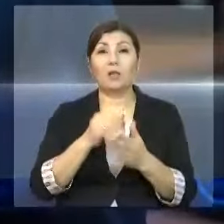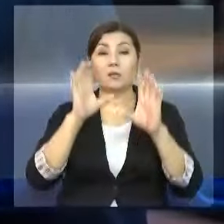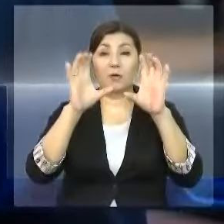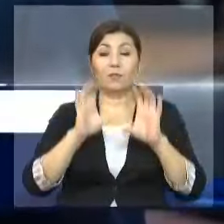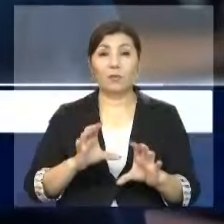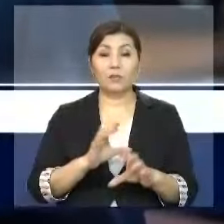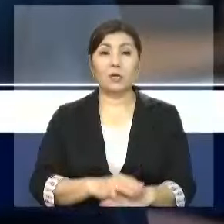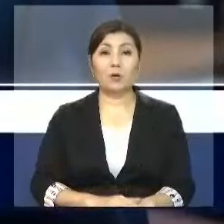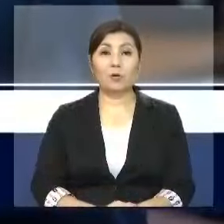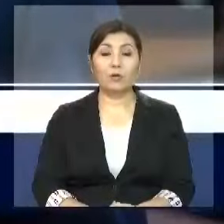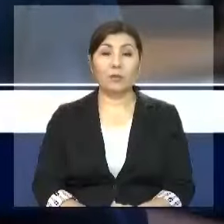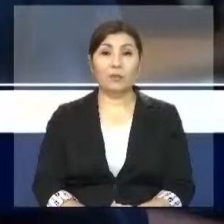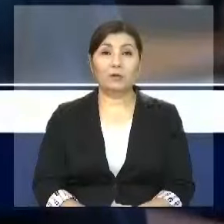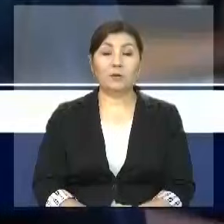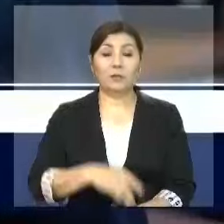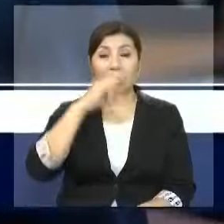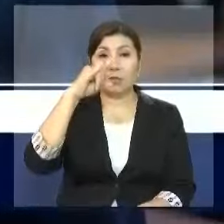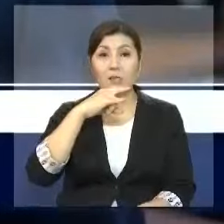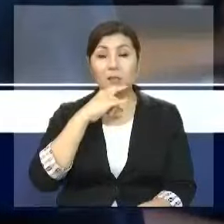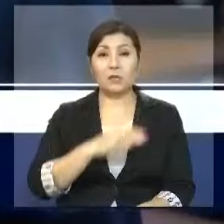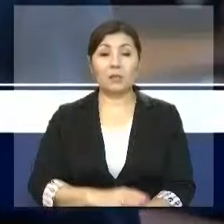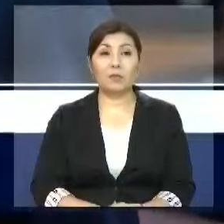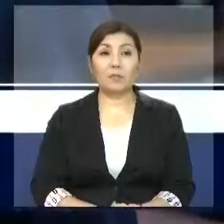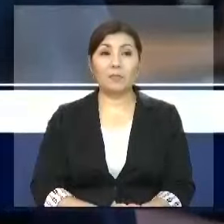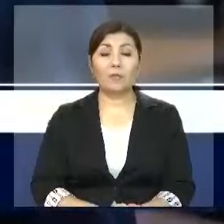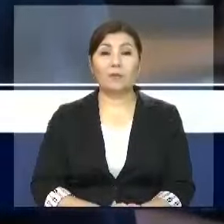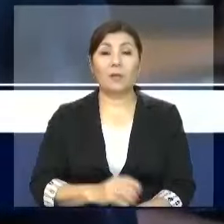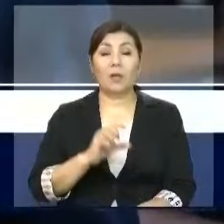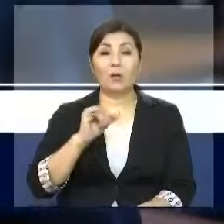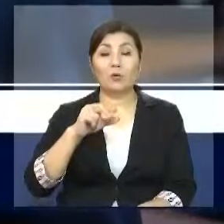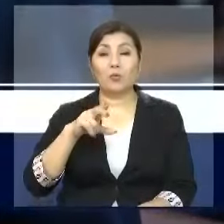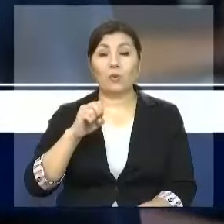конституция. Вот, и Ибрагим Сулейменов, это халык каһарманы,